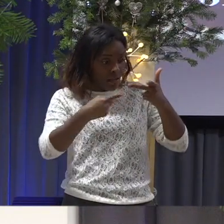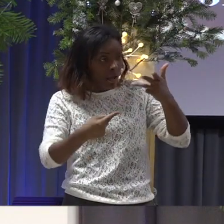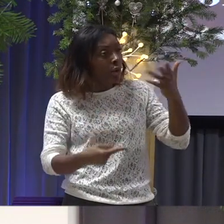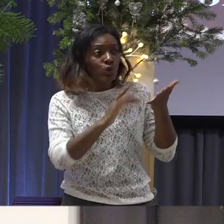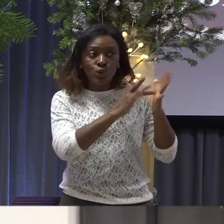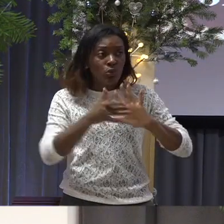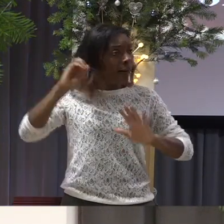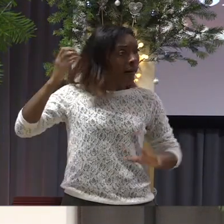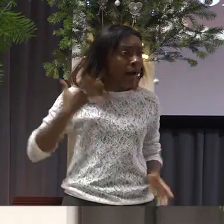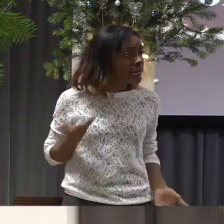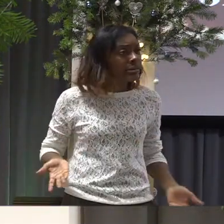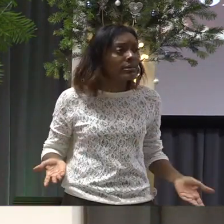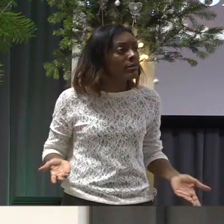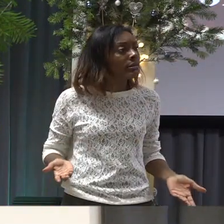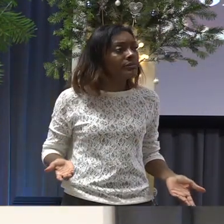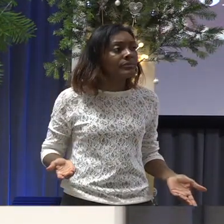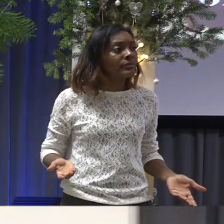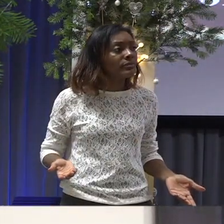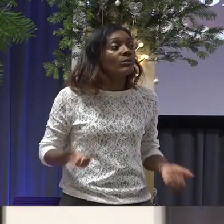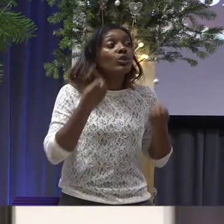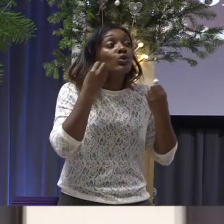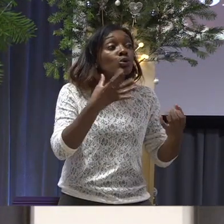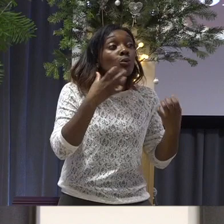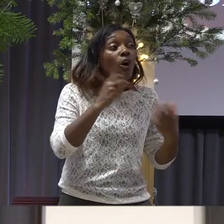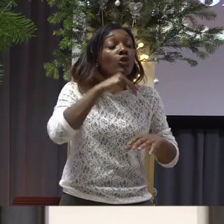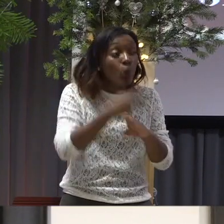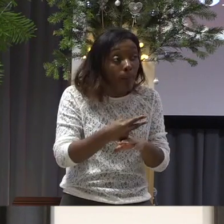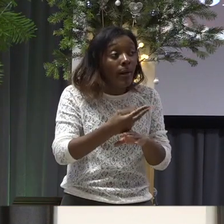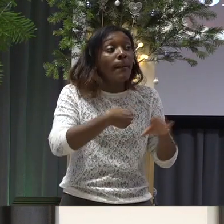dans ta vie. Parfois, on apprend plus des échecs que de ses succès.